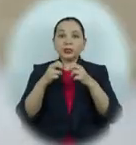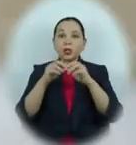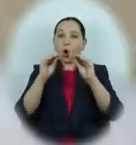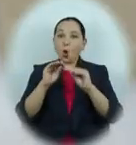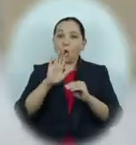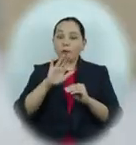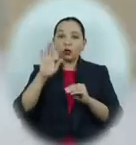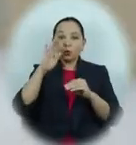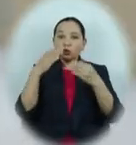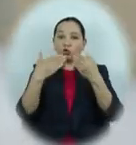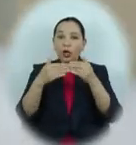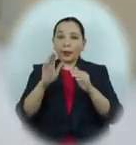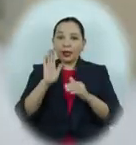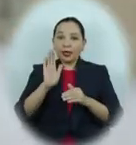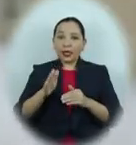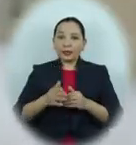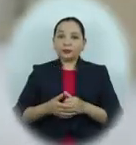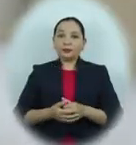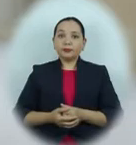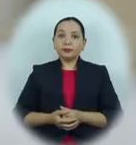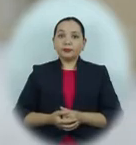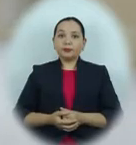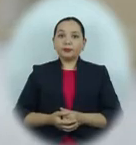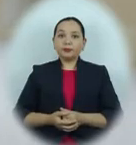qo'yilmasa suv chiqib ketadi.